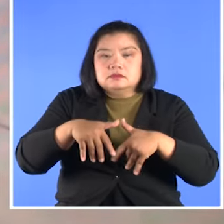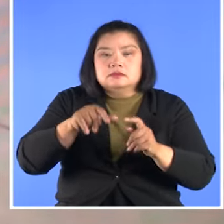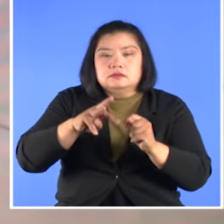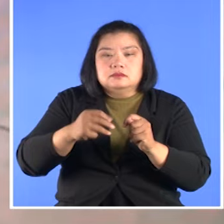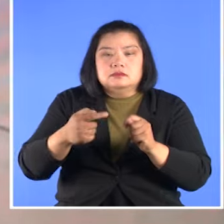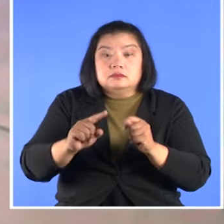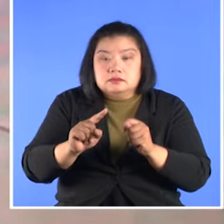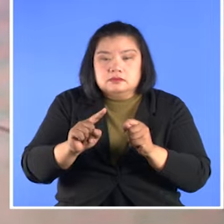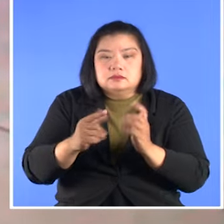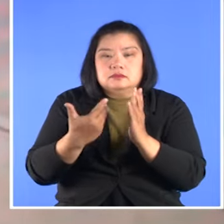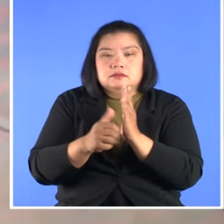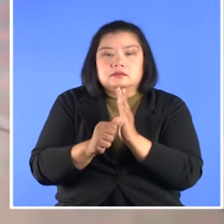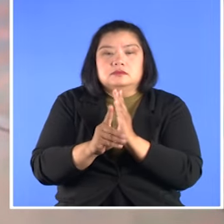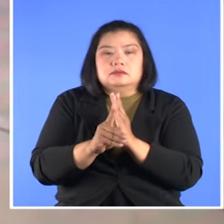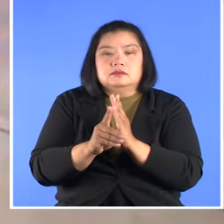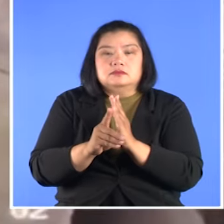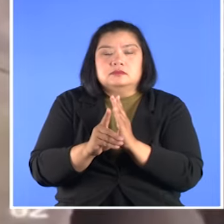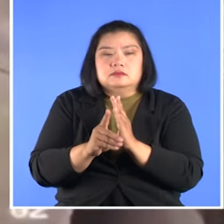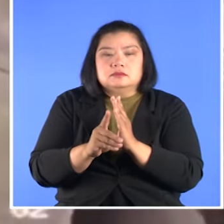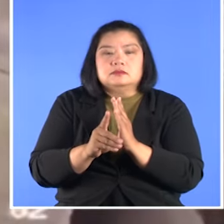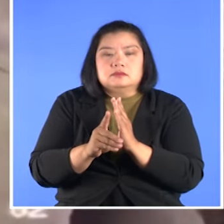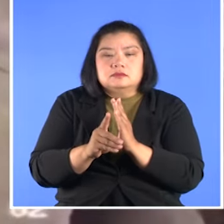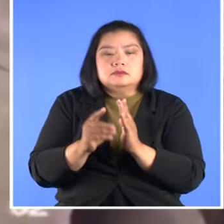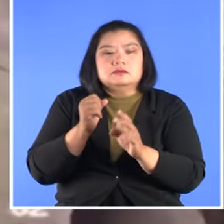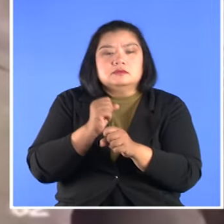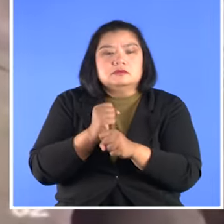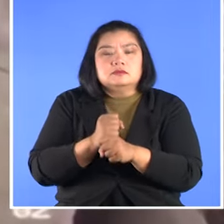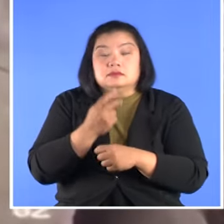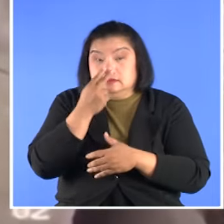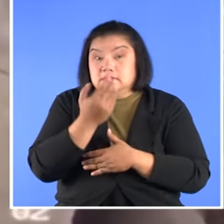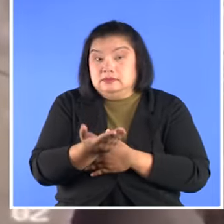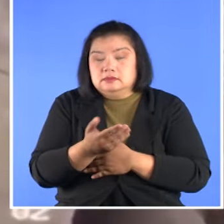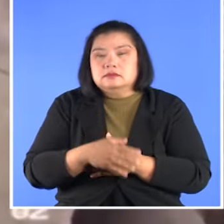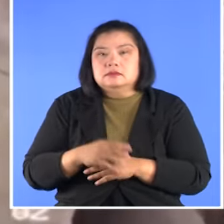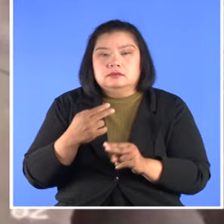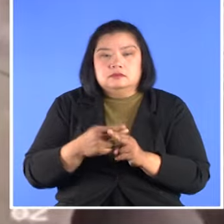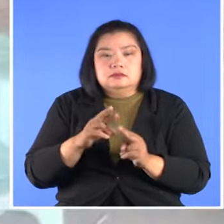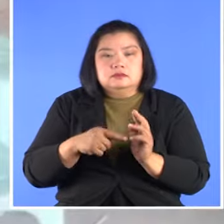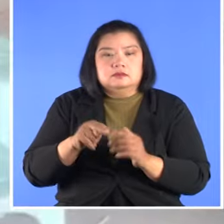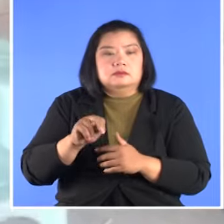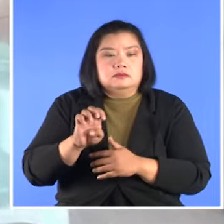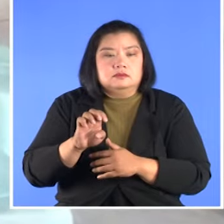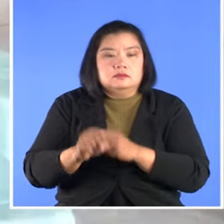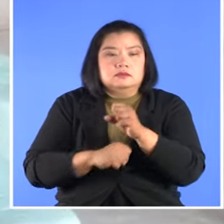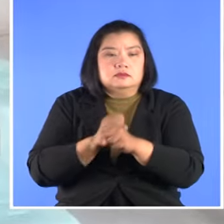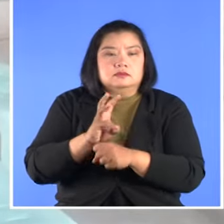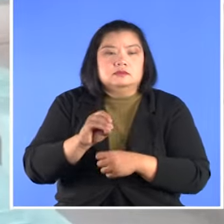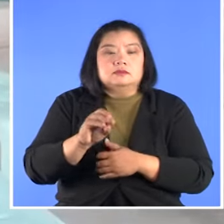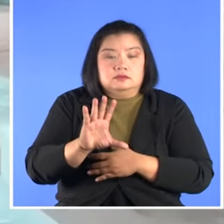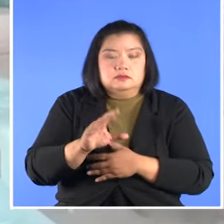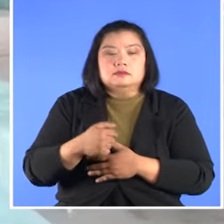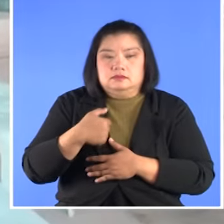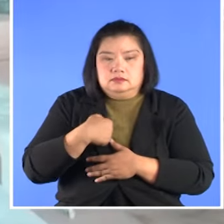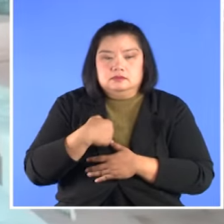อำเภอเมืองจังหวัดอุดรธานีคือเป็นวิสาหกิจชุมชนนะค่ะคุณรัชนีเพงมีอายุ 65ปีเป็นกรรมการชุมชนบอกว่า